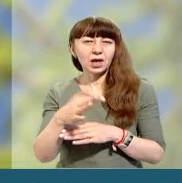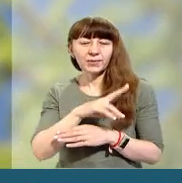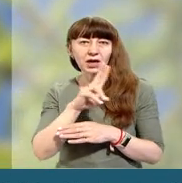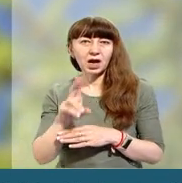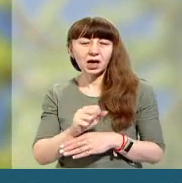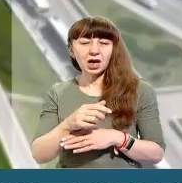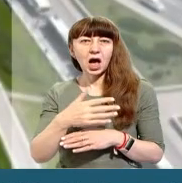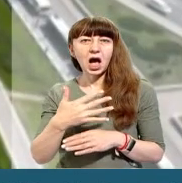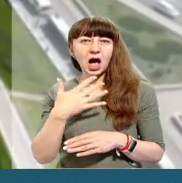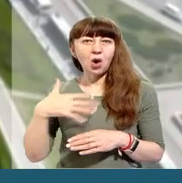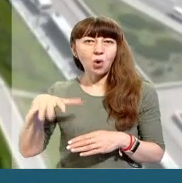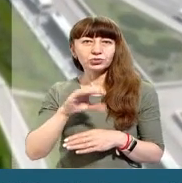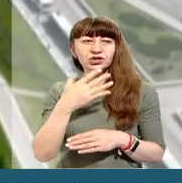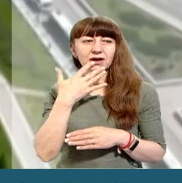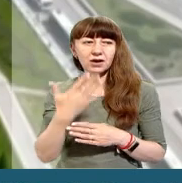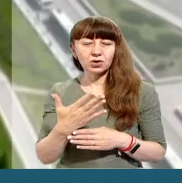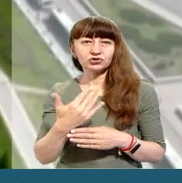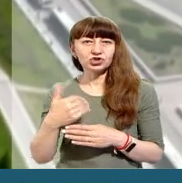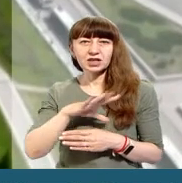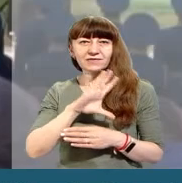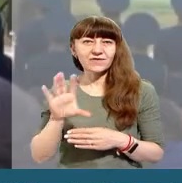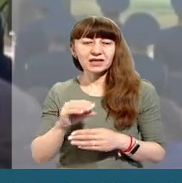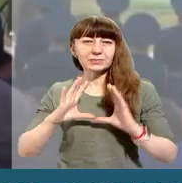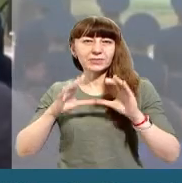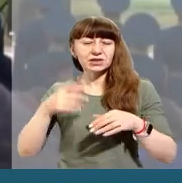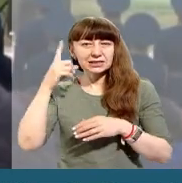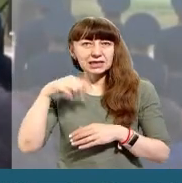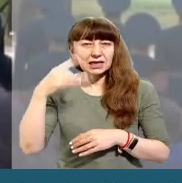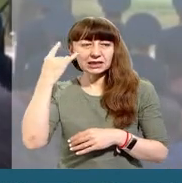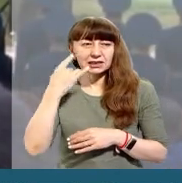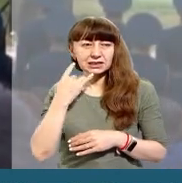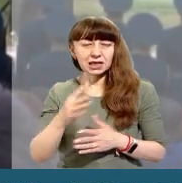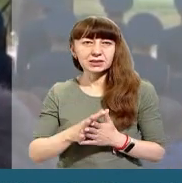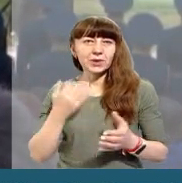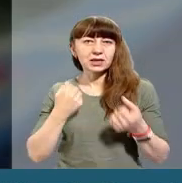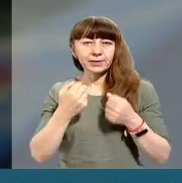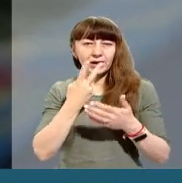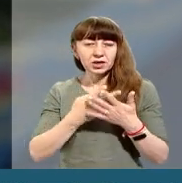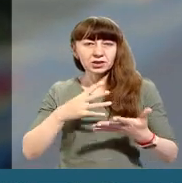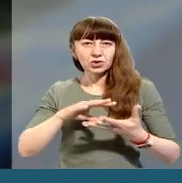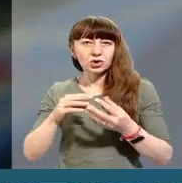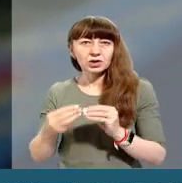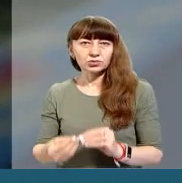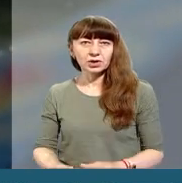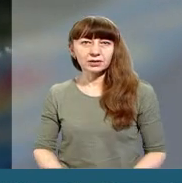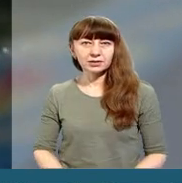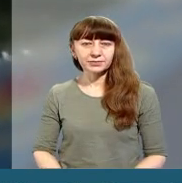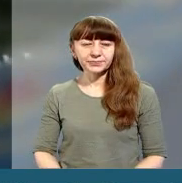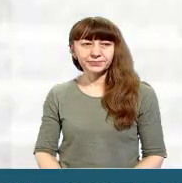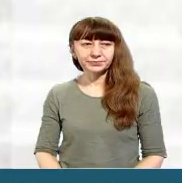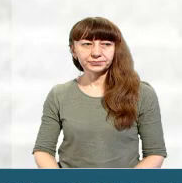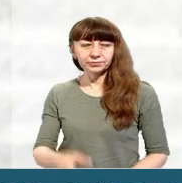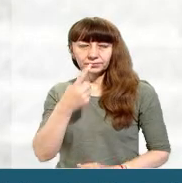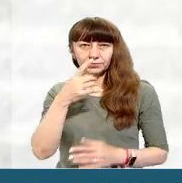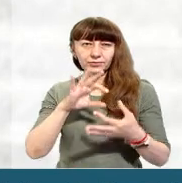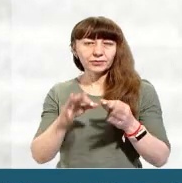елімізді әлем таниды. Спортшыларымыз байрақты бәсекелерде намысты бермейді. Алда олимпиада ойындары келе жатыр. Өркендеріміз Париж